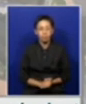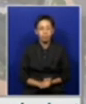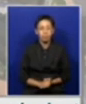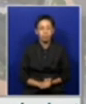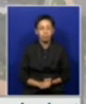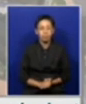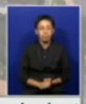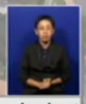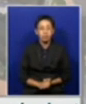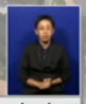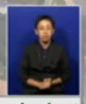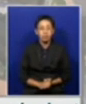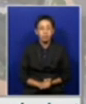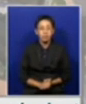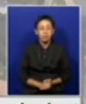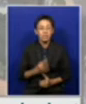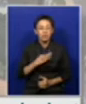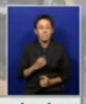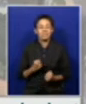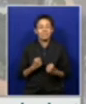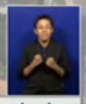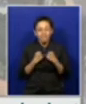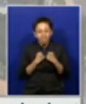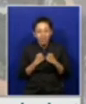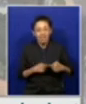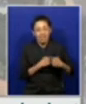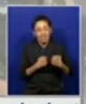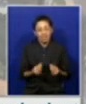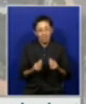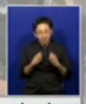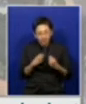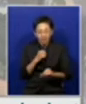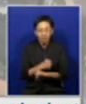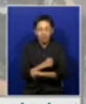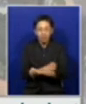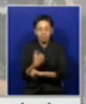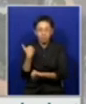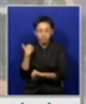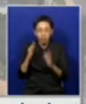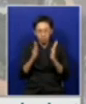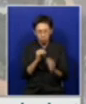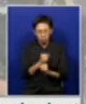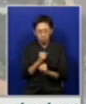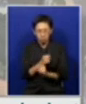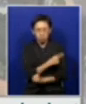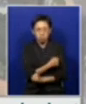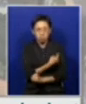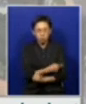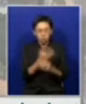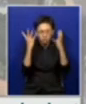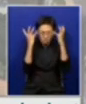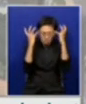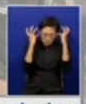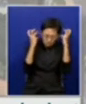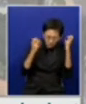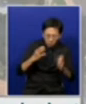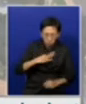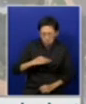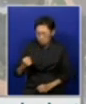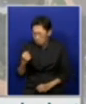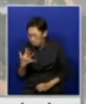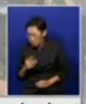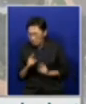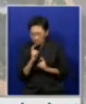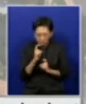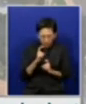การจ่ายค่าทดแทนนะครับเจ้าที่สาธารณสุขนะครับมีความเครียดนะครับไม่มั่นใจในความปลอดภัยนะ